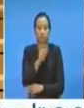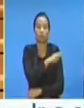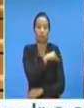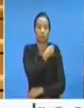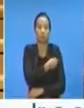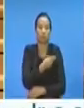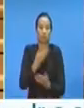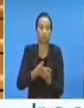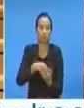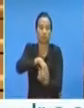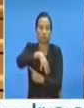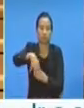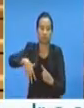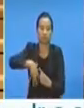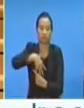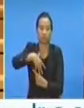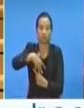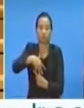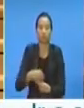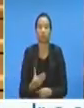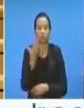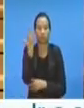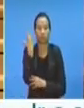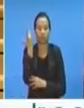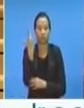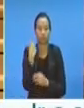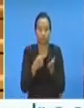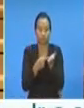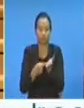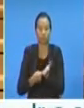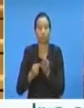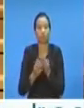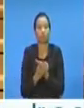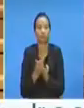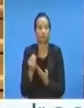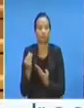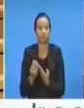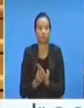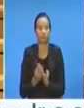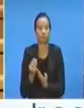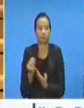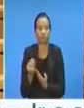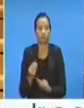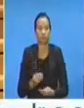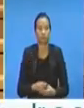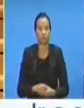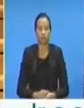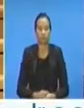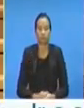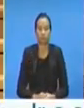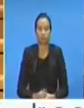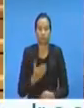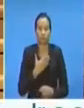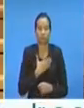แวดล้อมเมื่อคราวที่แล้วที่เรื่องนี้เข้าสภาผม